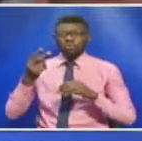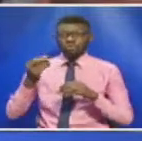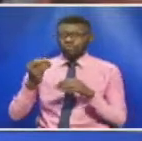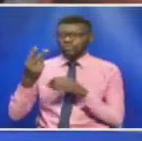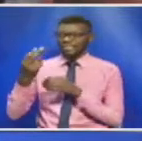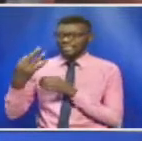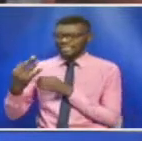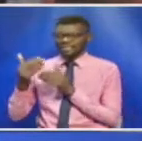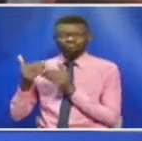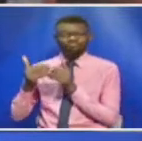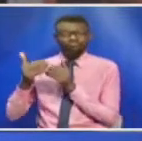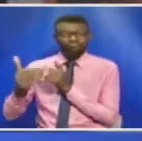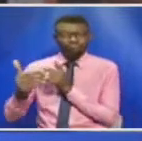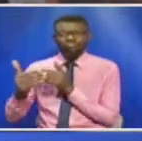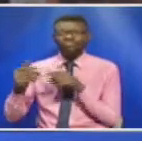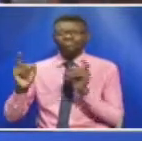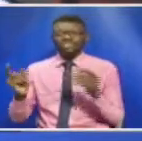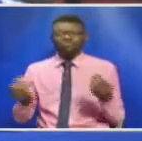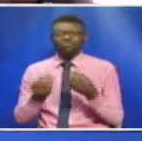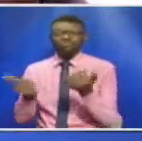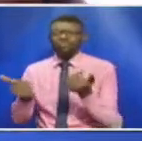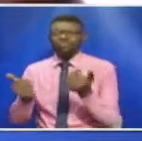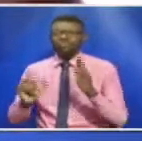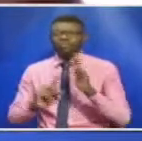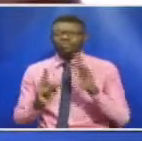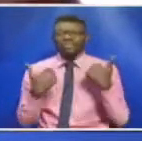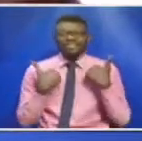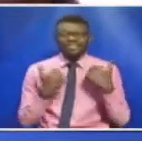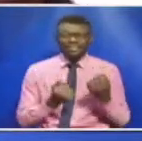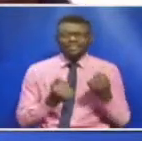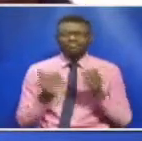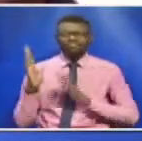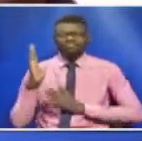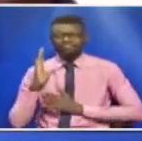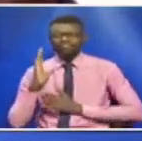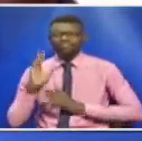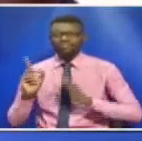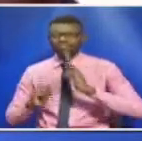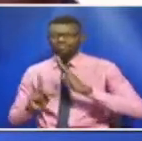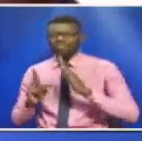Kate leo. Naam, Rais Uhuru Kenyatta ameiamuru wizara ya fedha kutenga shilingi bilioni 8 kwa ajili ya ujenzi wa madarasa